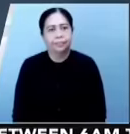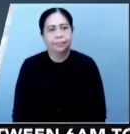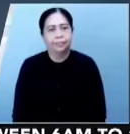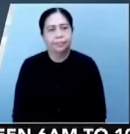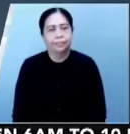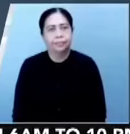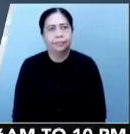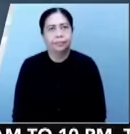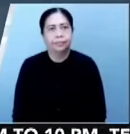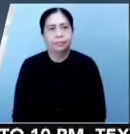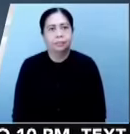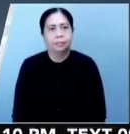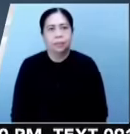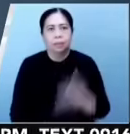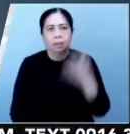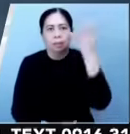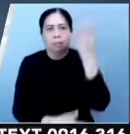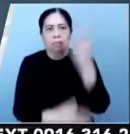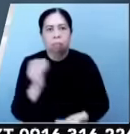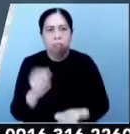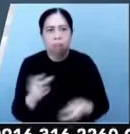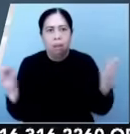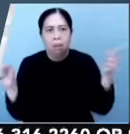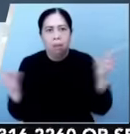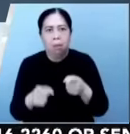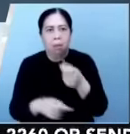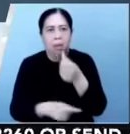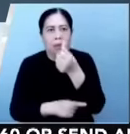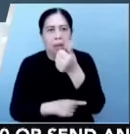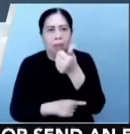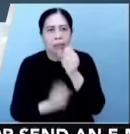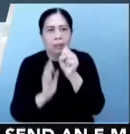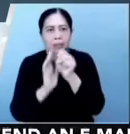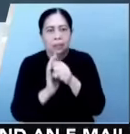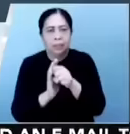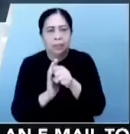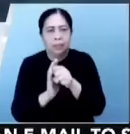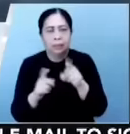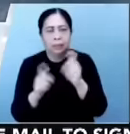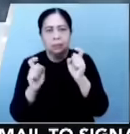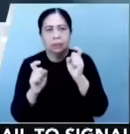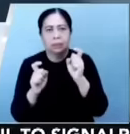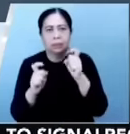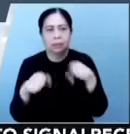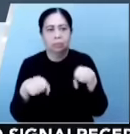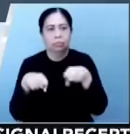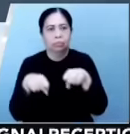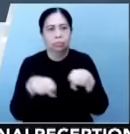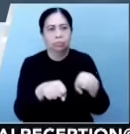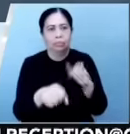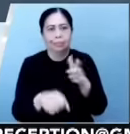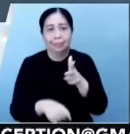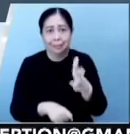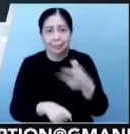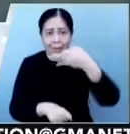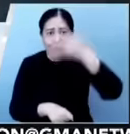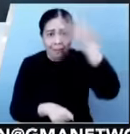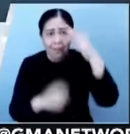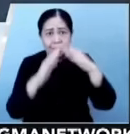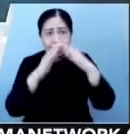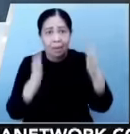Gone in 10 seconds. Ganyan kabilis tinangay ang isang scooter na ipinarada sa harapan ng bahay ng may-ari sa Tanay